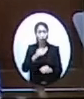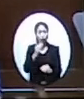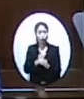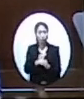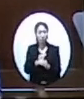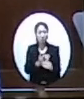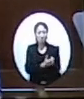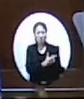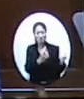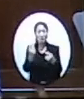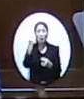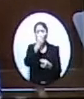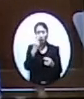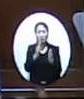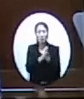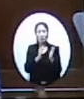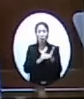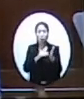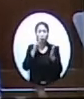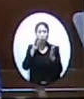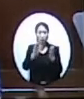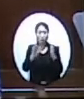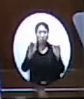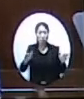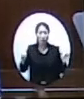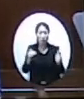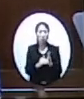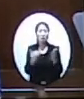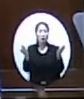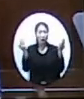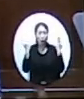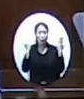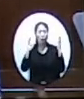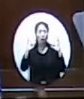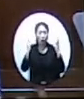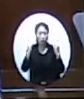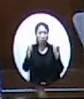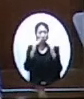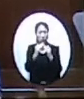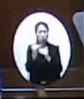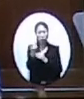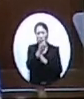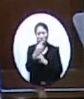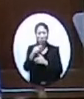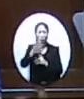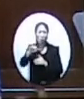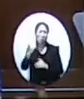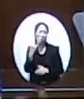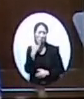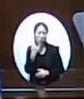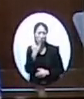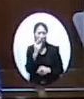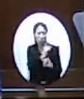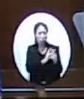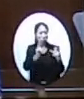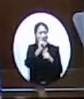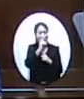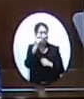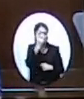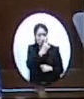일제 조사를 시행한 후 학교와 어린이집 등 일부를 제외하고는 추가로